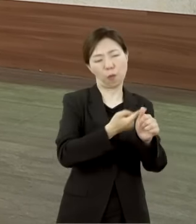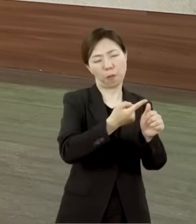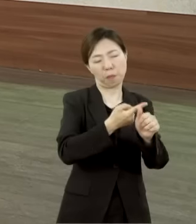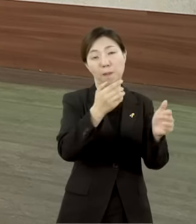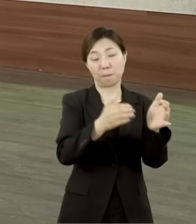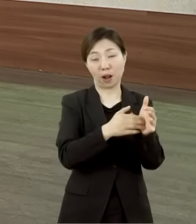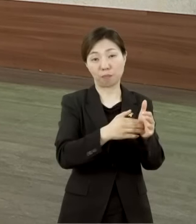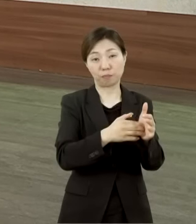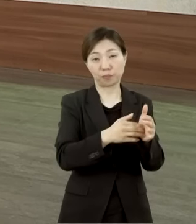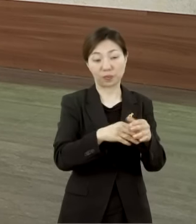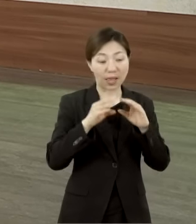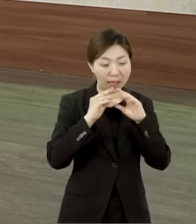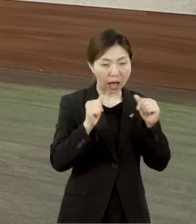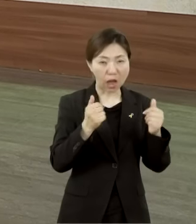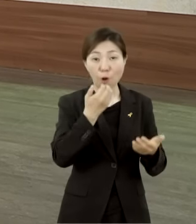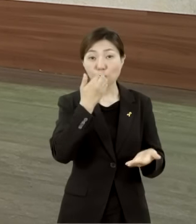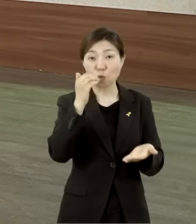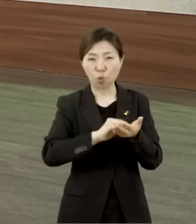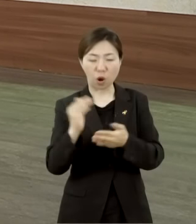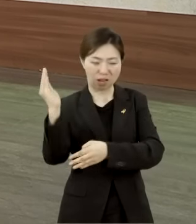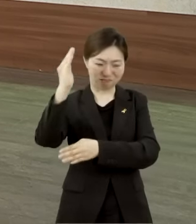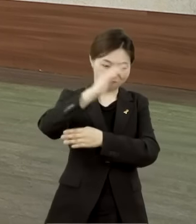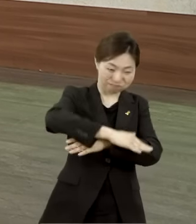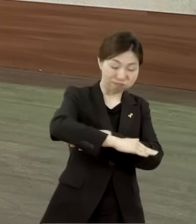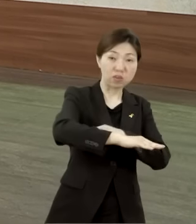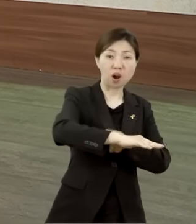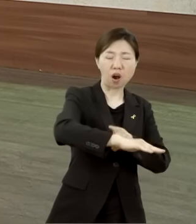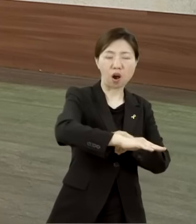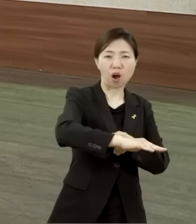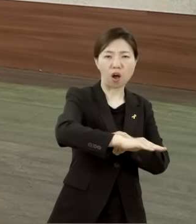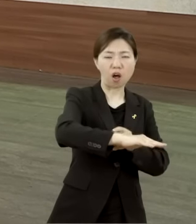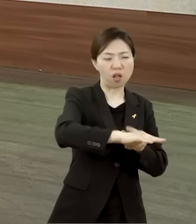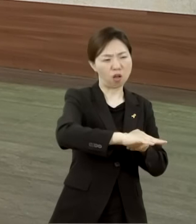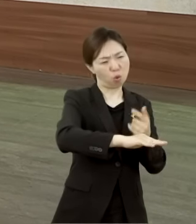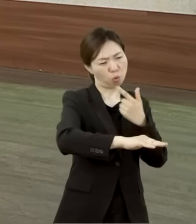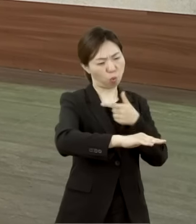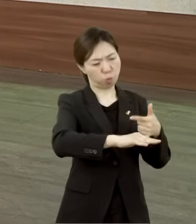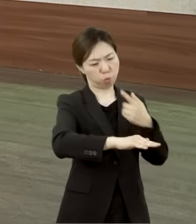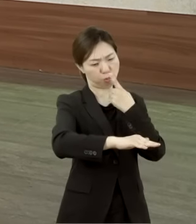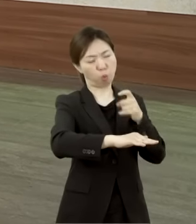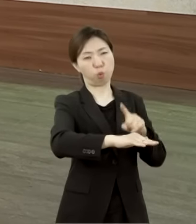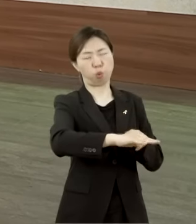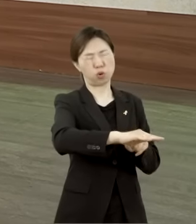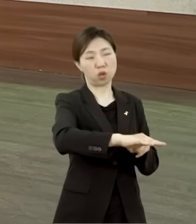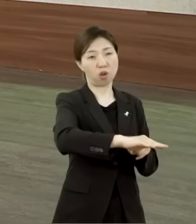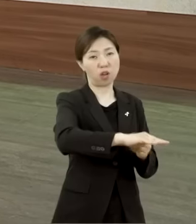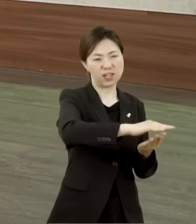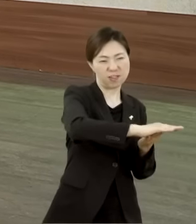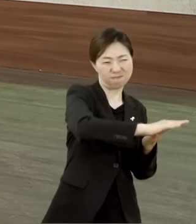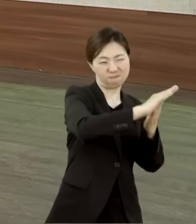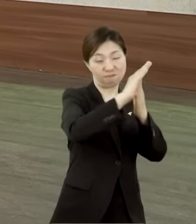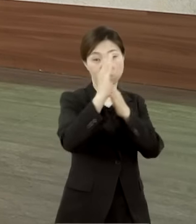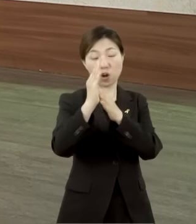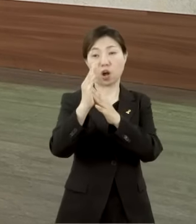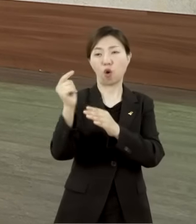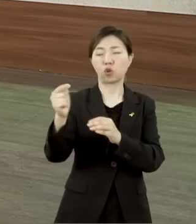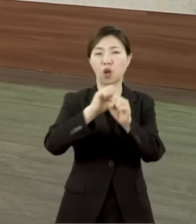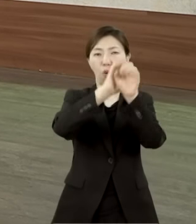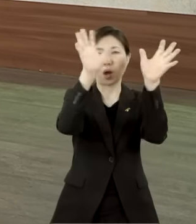쓰러져 있는 큰 돌이 너무 좋아보여서 유명하신 작가분을 초빙해서 거기다 관세